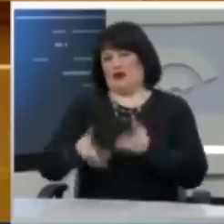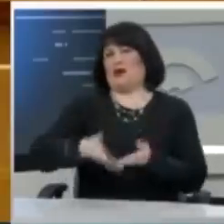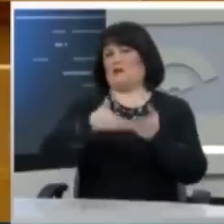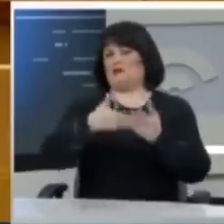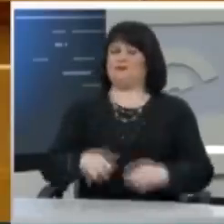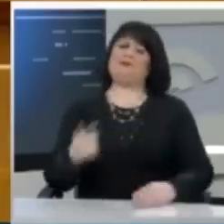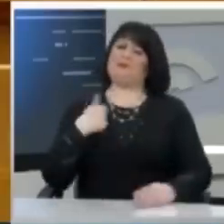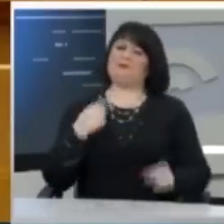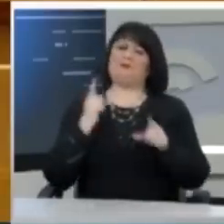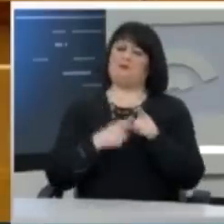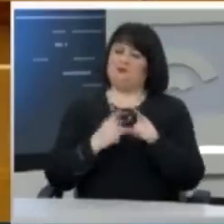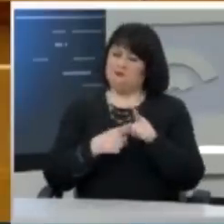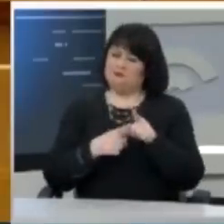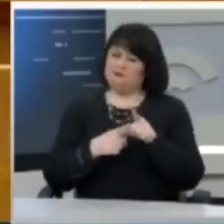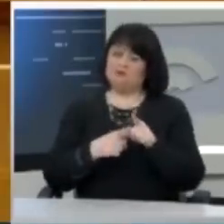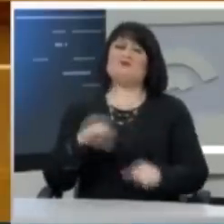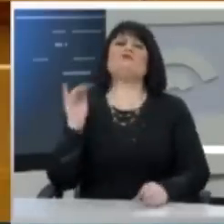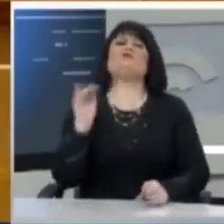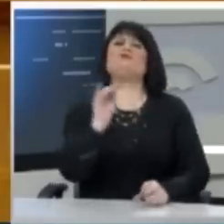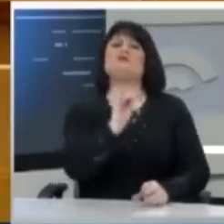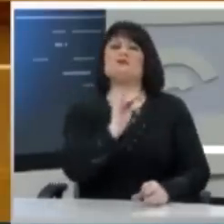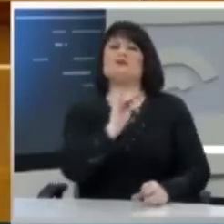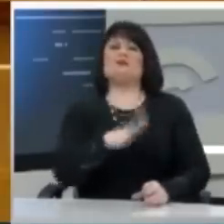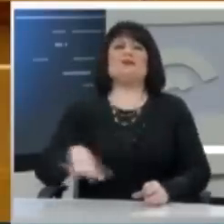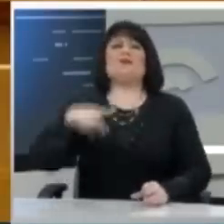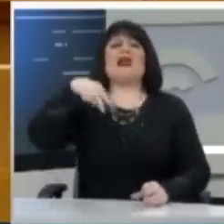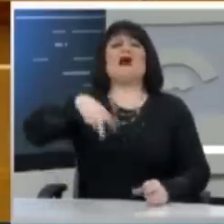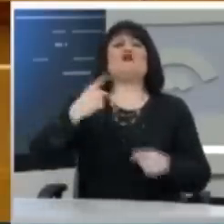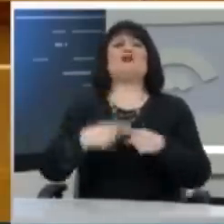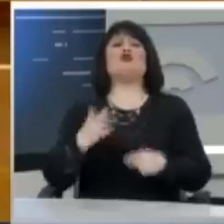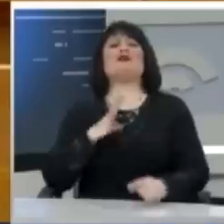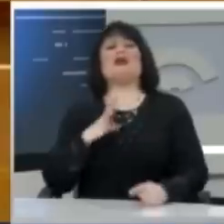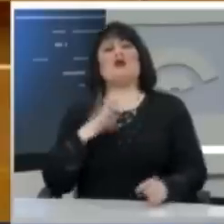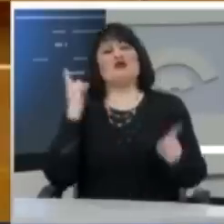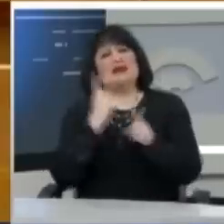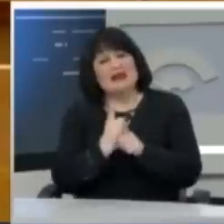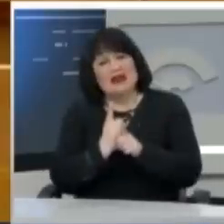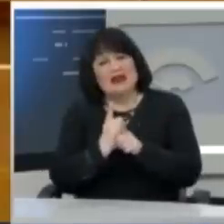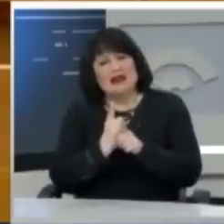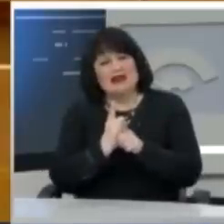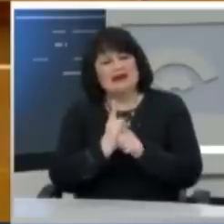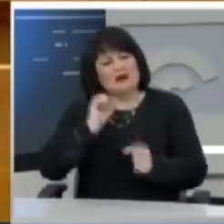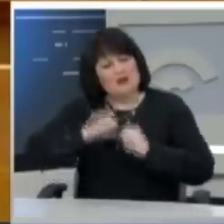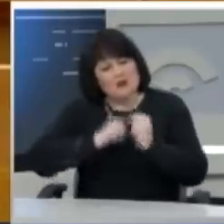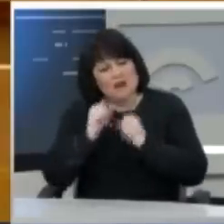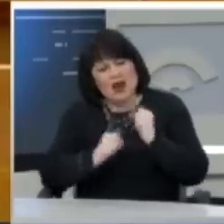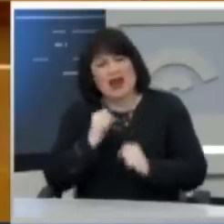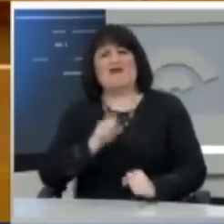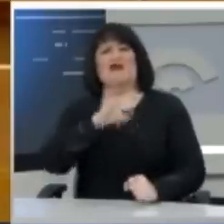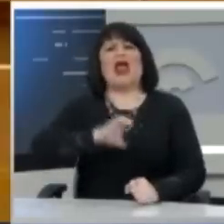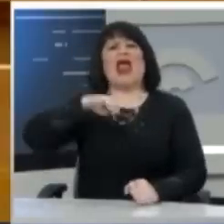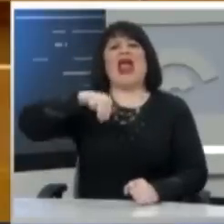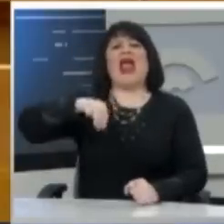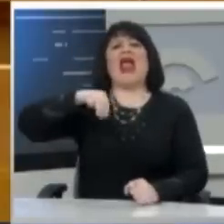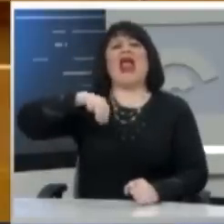Το ΚΚΕ απευθύνεται κυρίως σε όλους τους λαϊκούς ανθρώπους, ιδιαίτερα στους αγωνιστές της αιαμικής